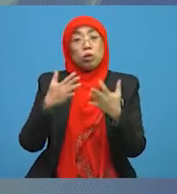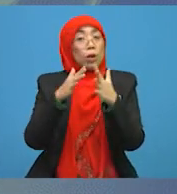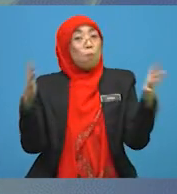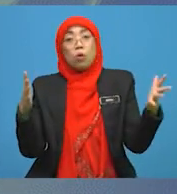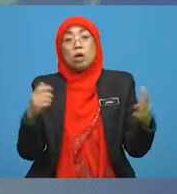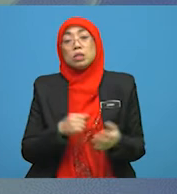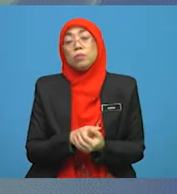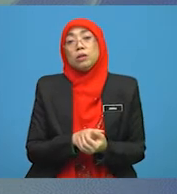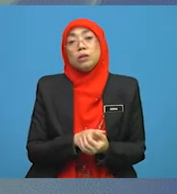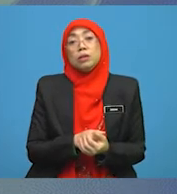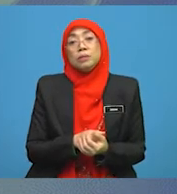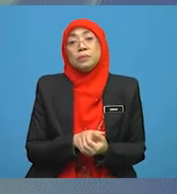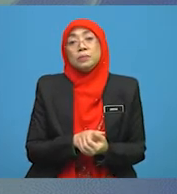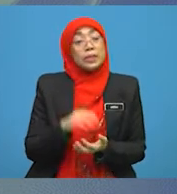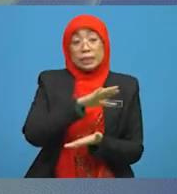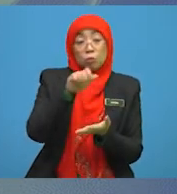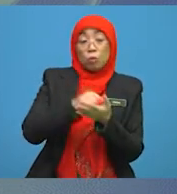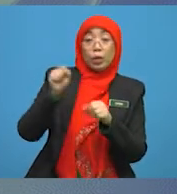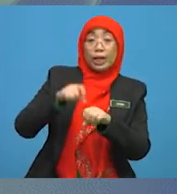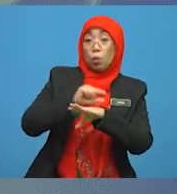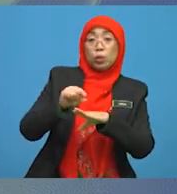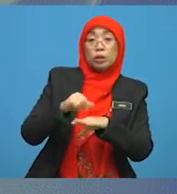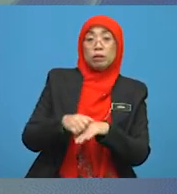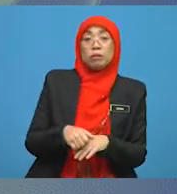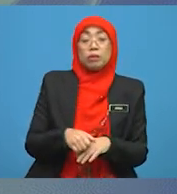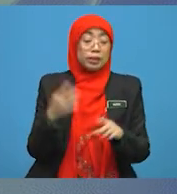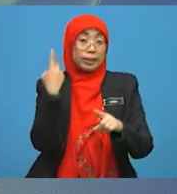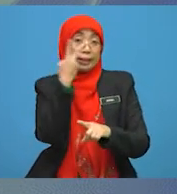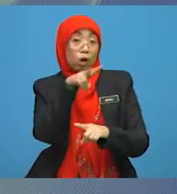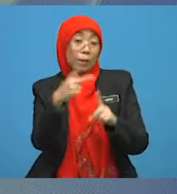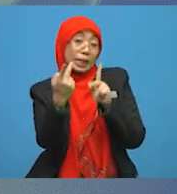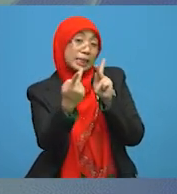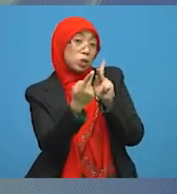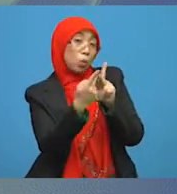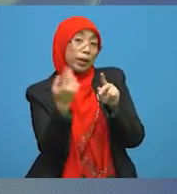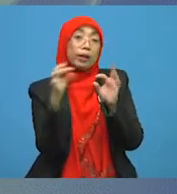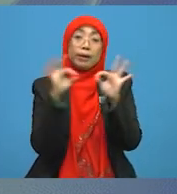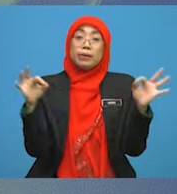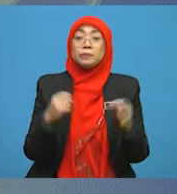bersifat luas atau bersifat umum disebabkan faktor tertentu.